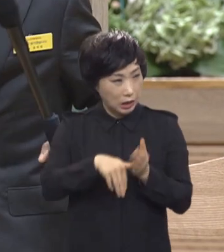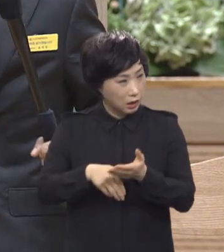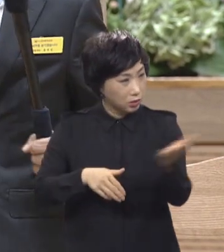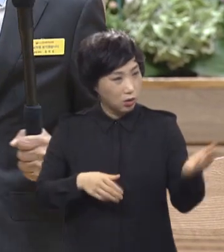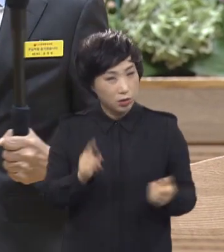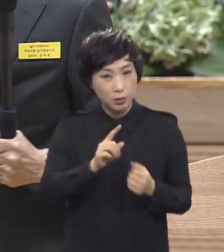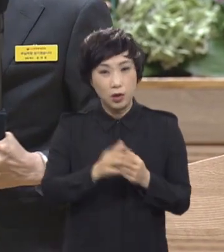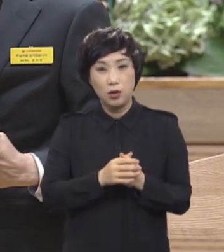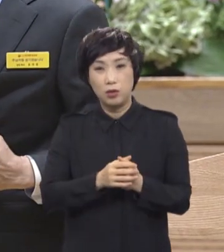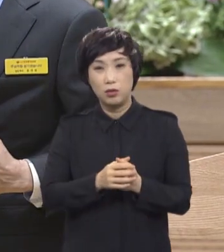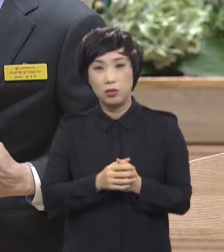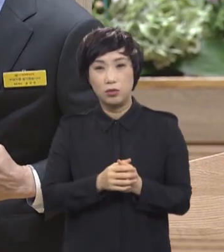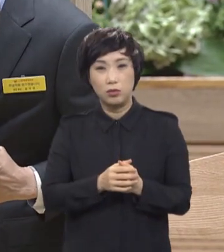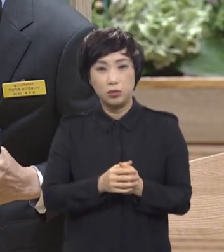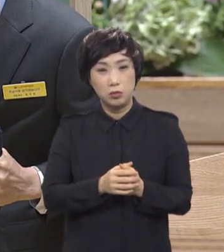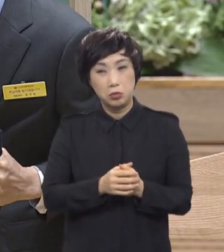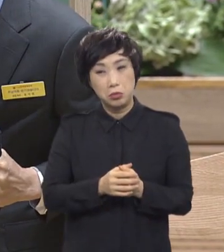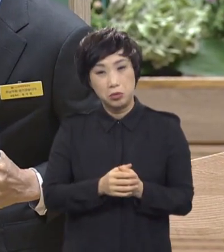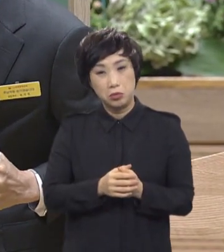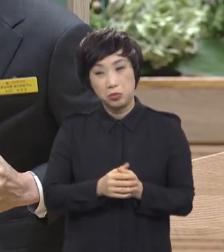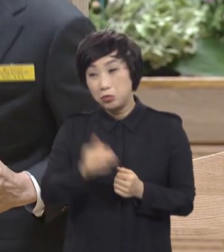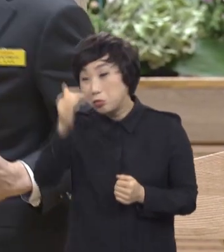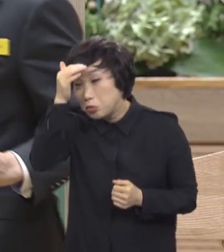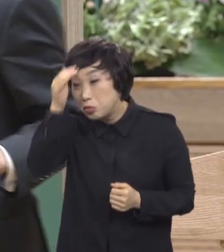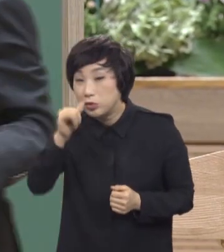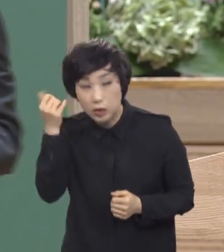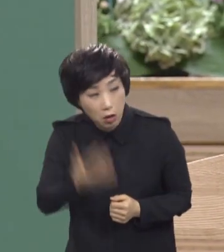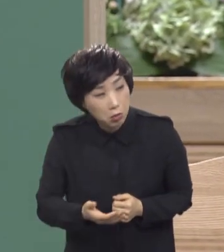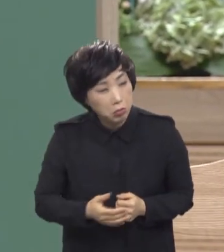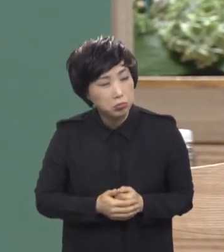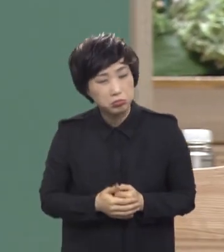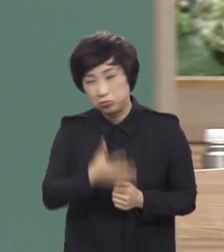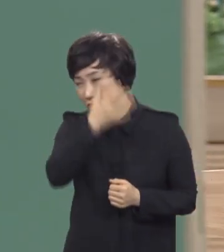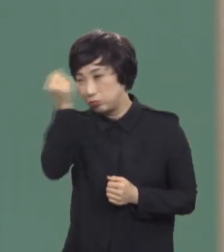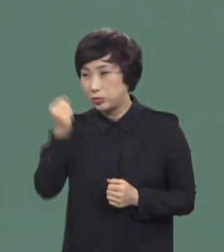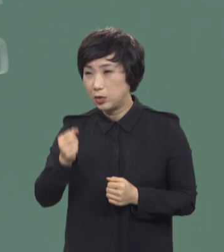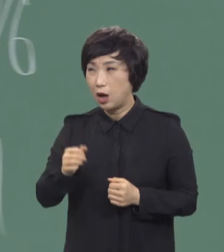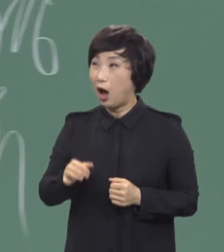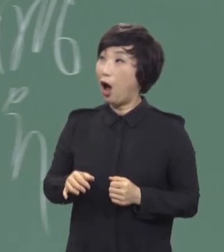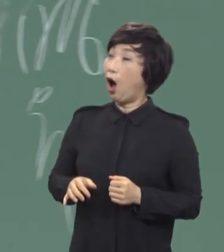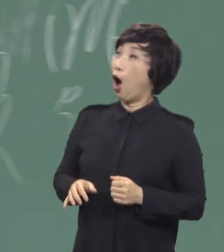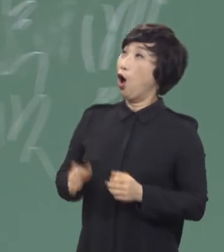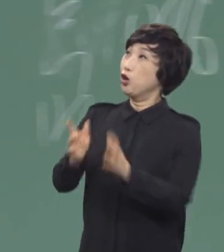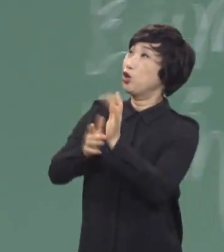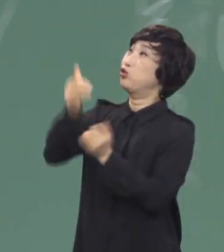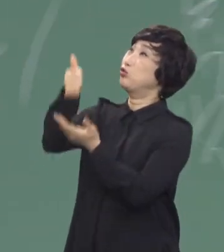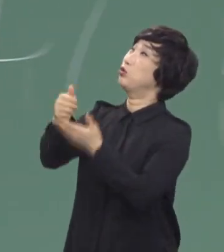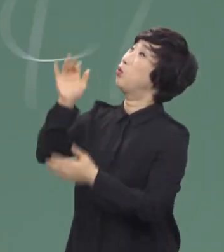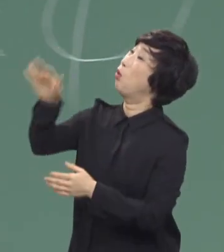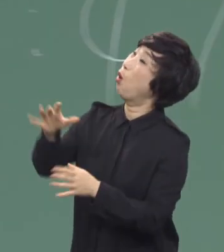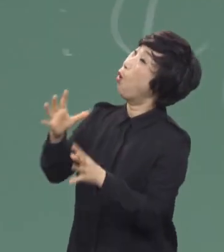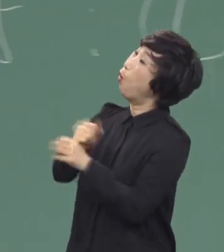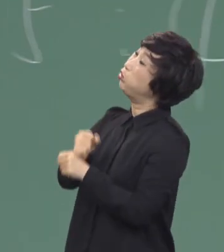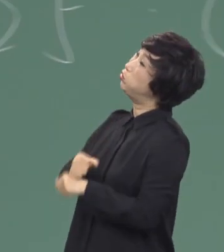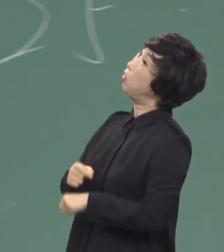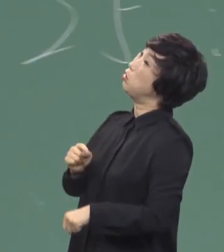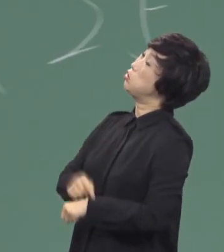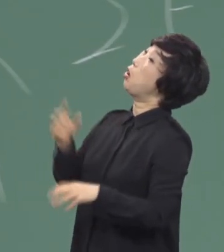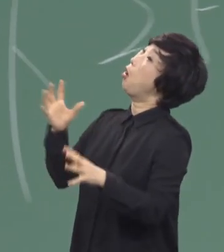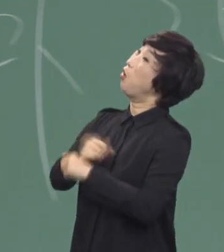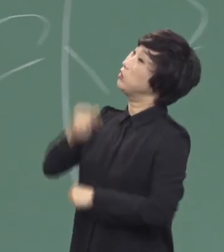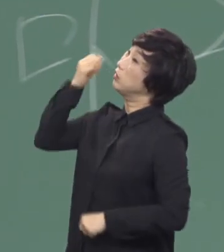구경이나 했더니 아이고 예수님 언제 예수님이